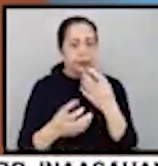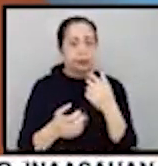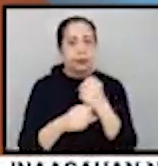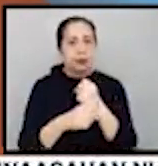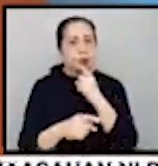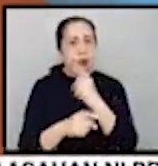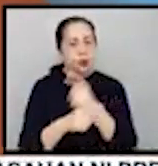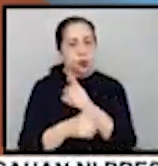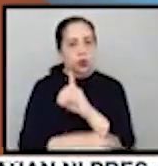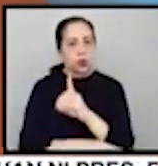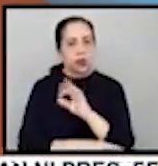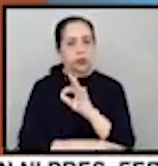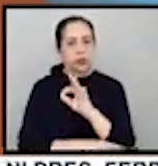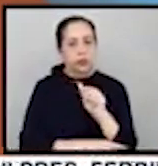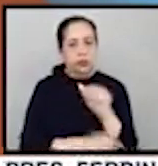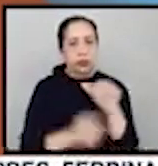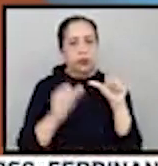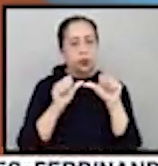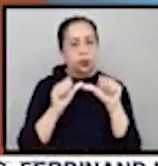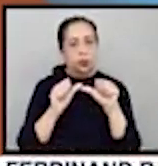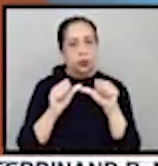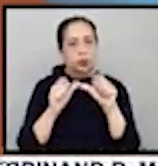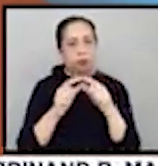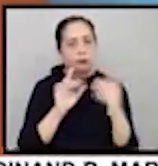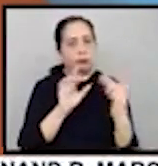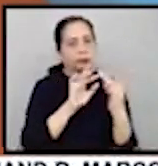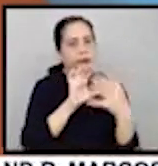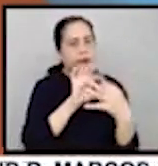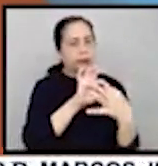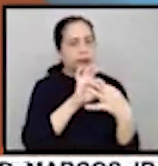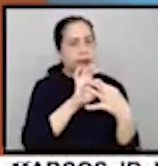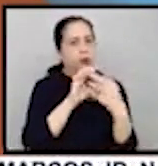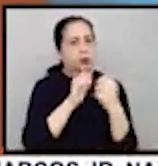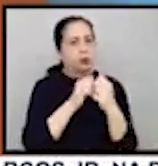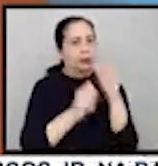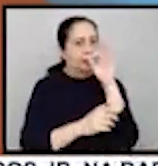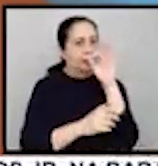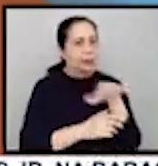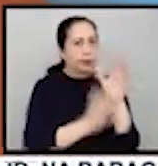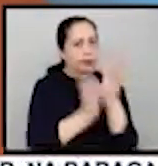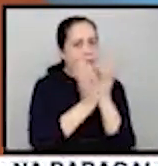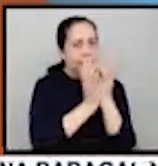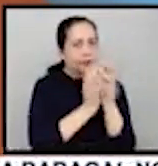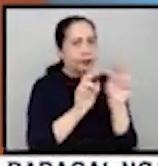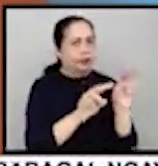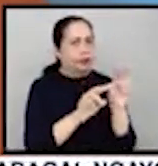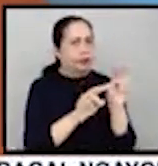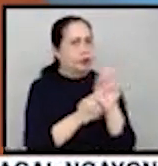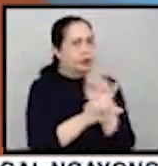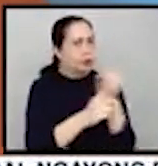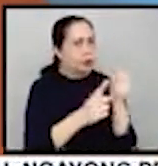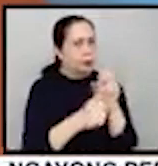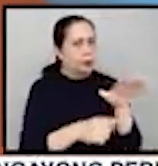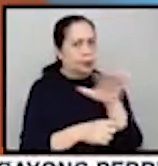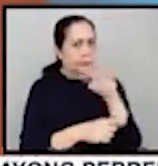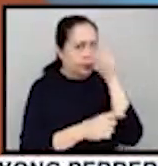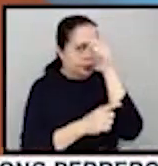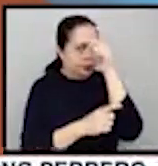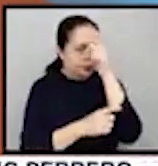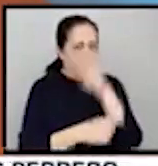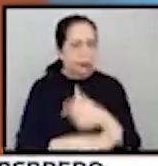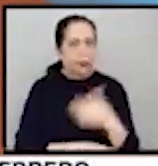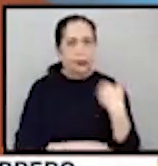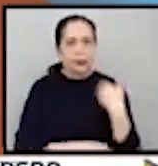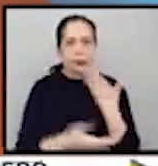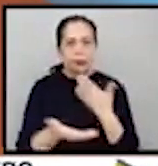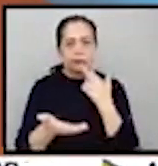na tuloy-tuloy ang pakikipag-ugnayan nila sa mga Pilipino doon para i-monitor ang kanilang sitwasyon. Si Nayumi Tiburcio